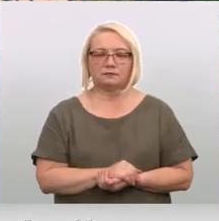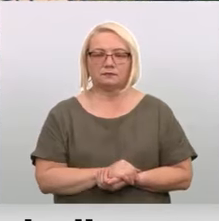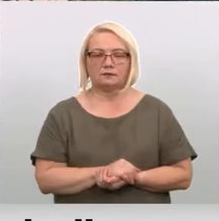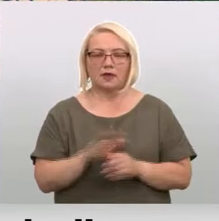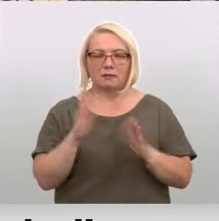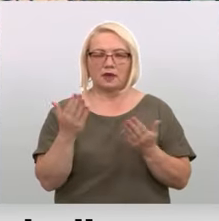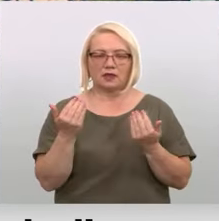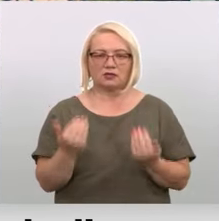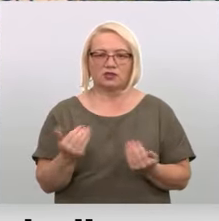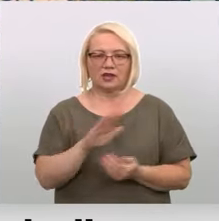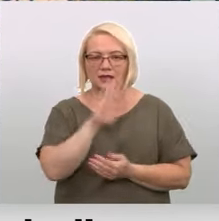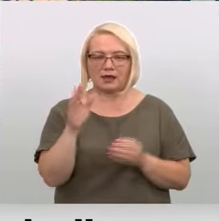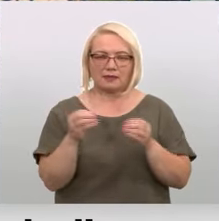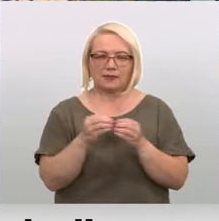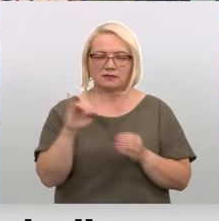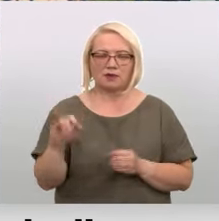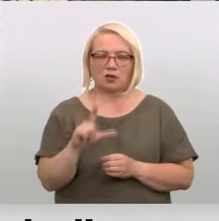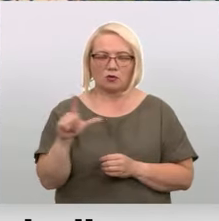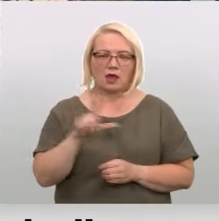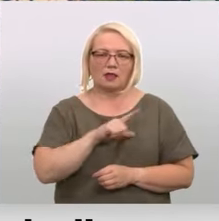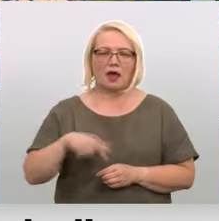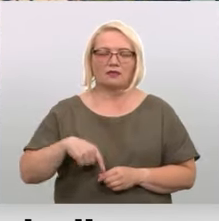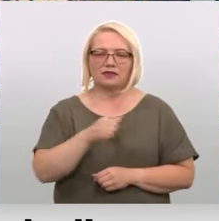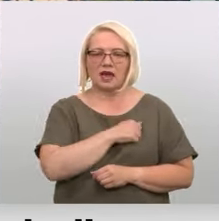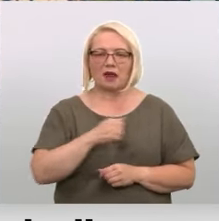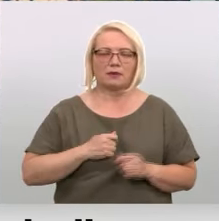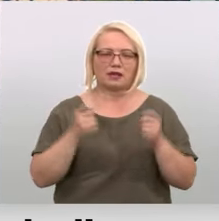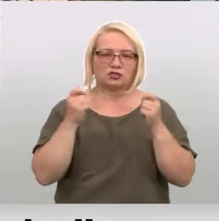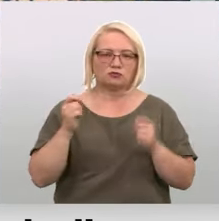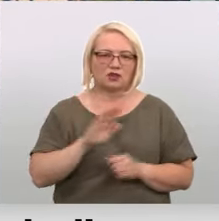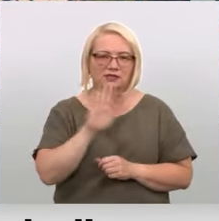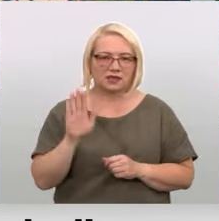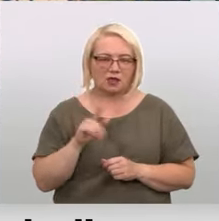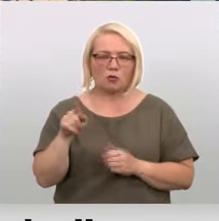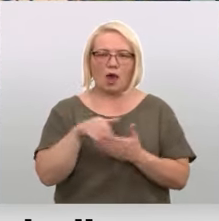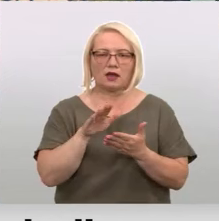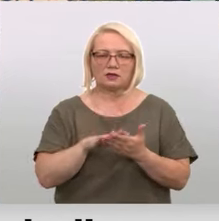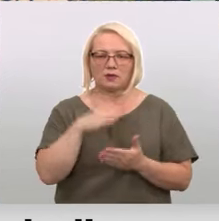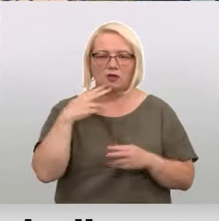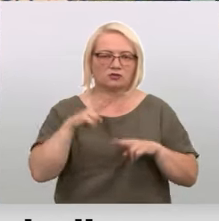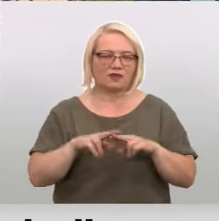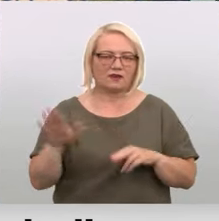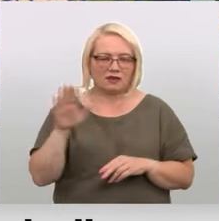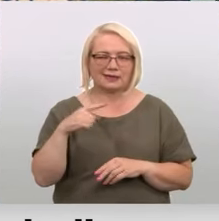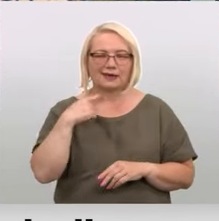Bet šī diena, 10. jūlijas, ir Latvijas armijas dzimšanas diena. To atzīmē daudzviet valstī. Rīgā,